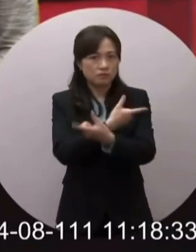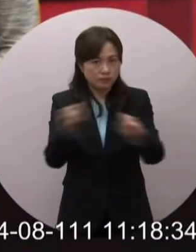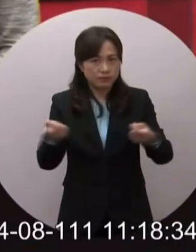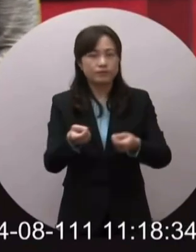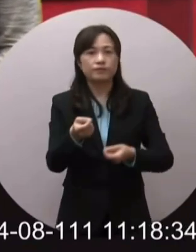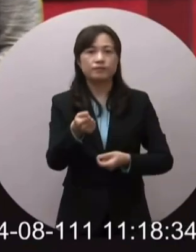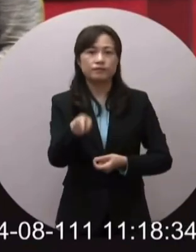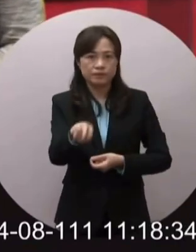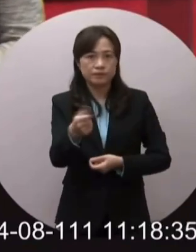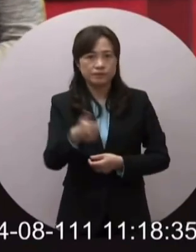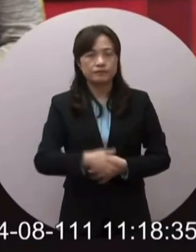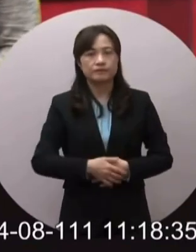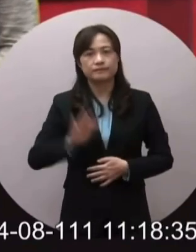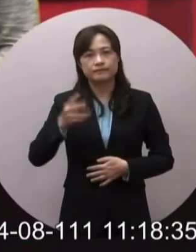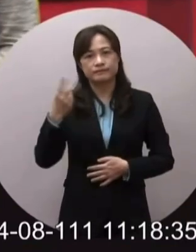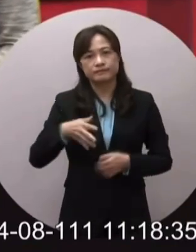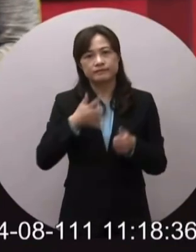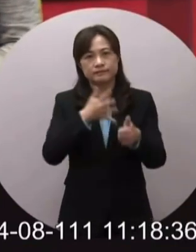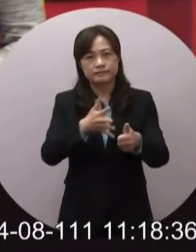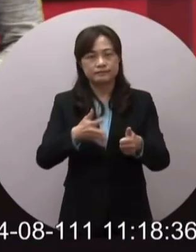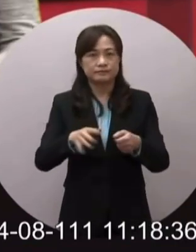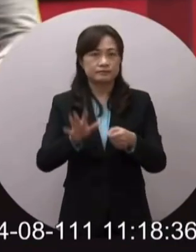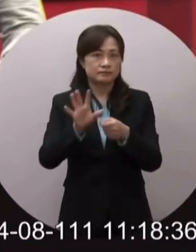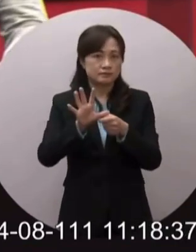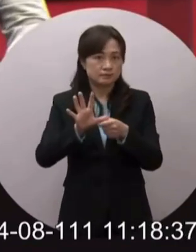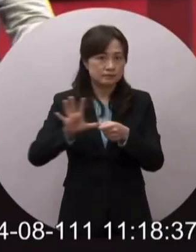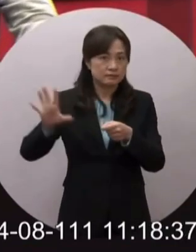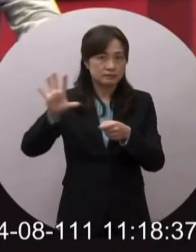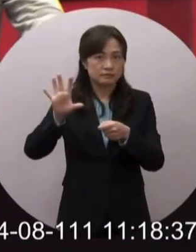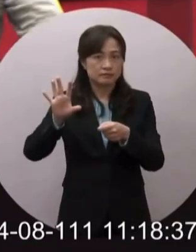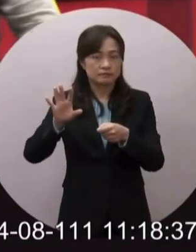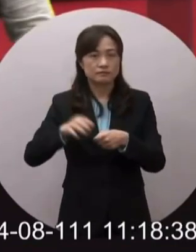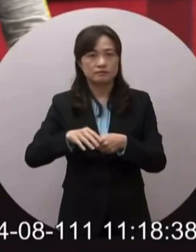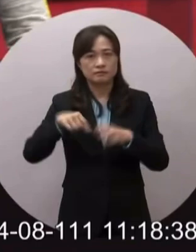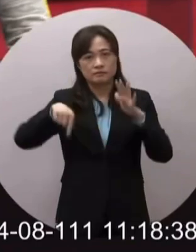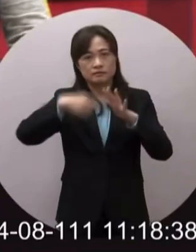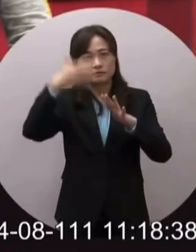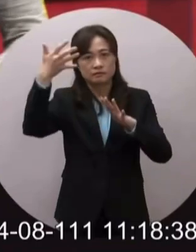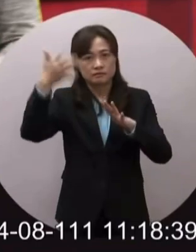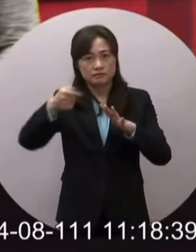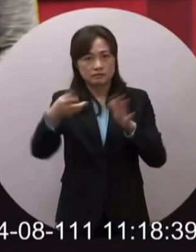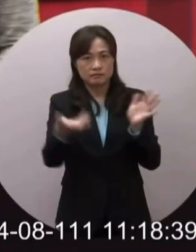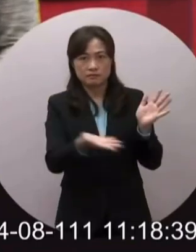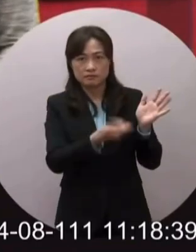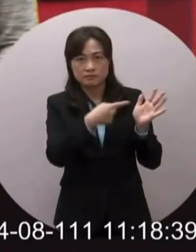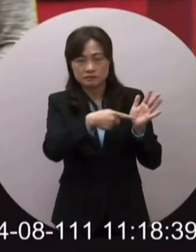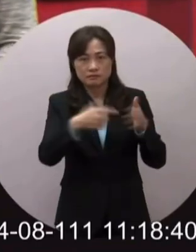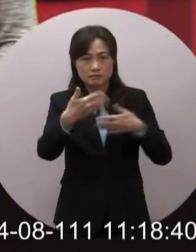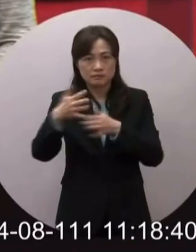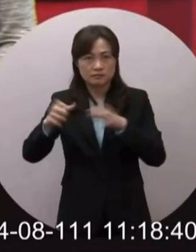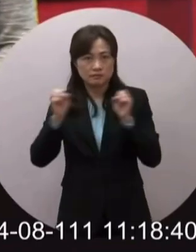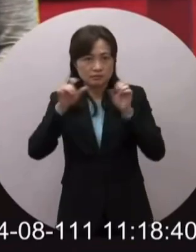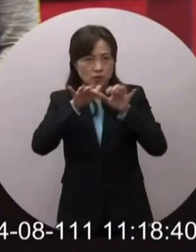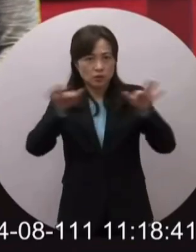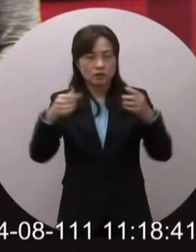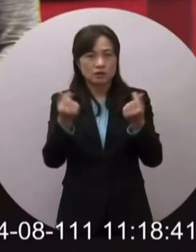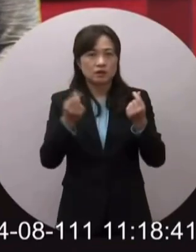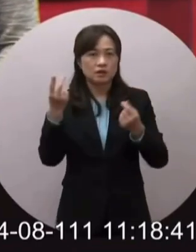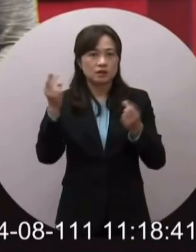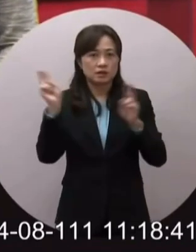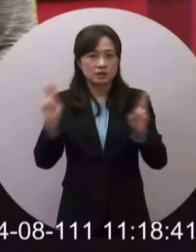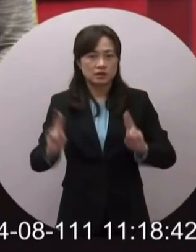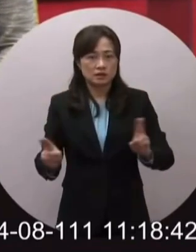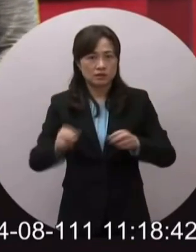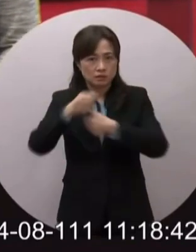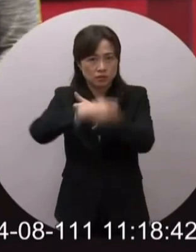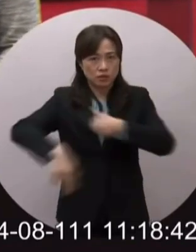问一下，在高中，因为你请看，请院长看一下，我们班班有冷气，包括电力改善，是